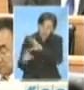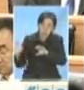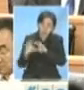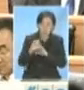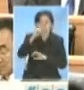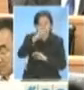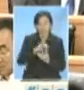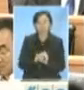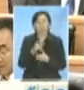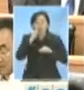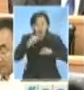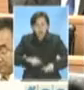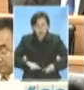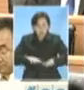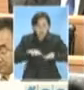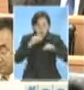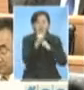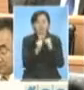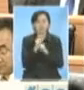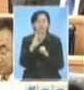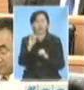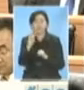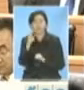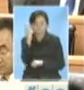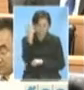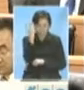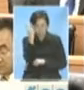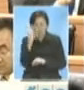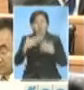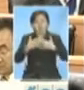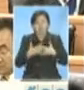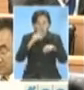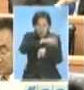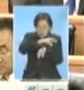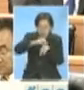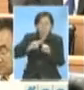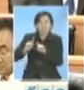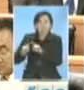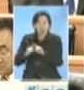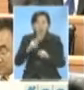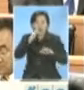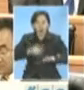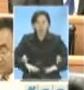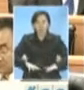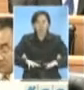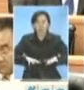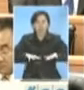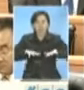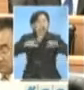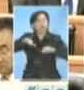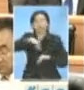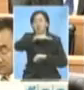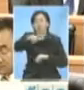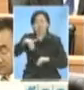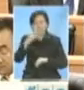วมเมื่อปี2554พวกเรากังวลมากเพราะว่านิคมอุตสาหกรรมที่บอกว่าเอาอยู่ก็เอาไม่อยู่แล้วก็ท่วมหมดเ